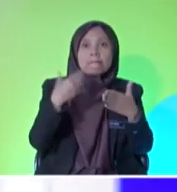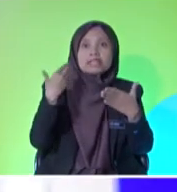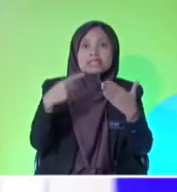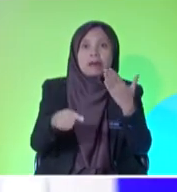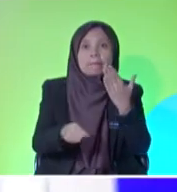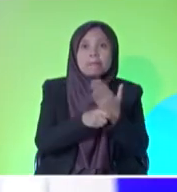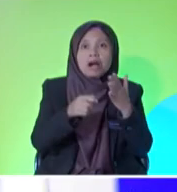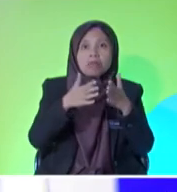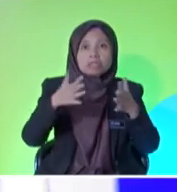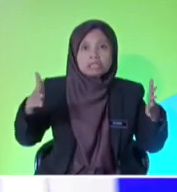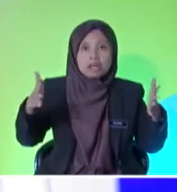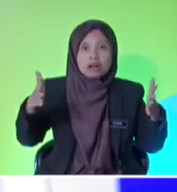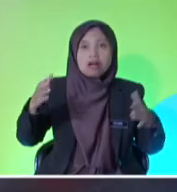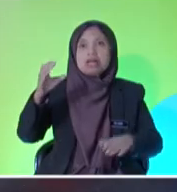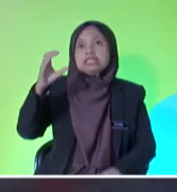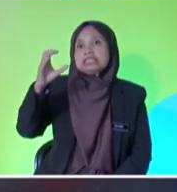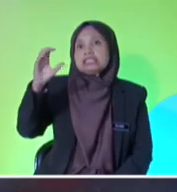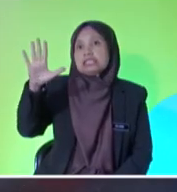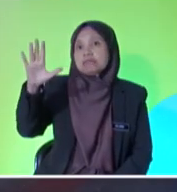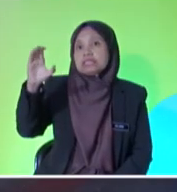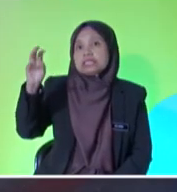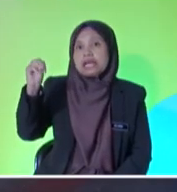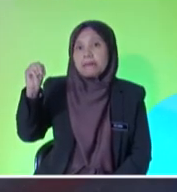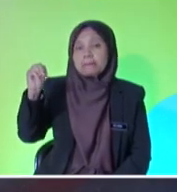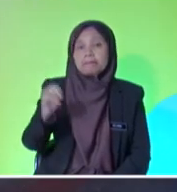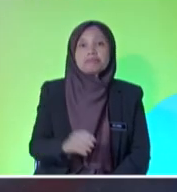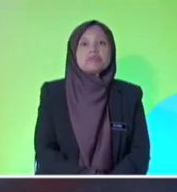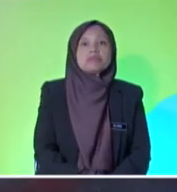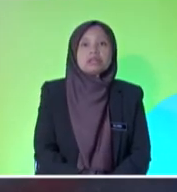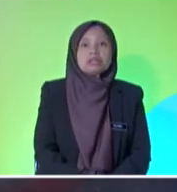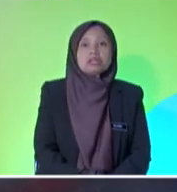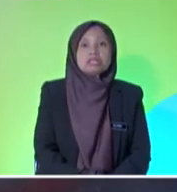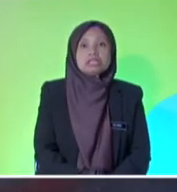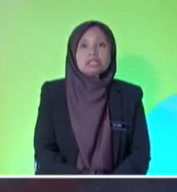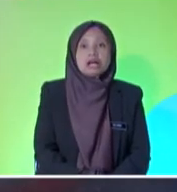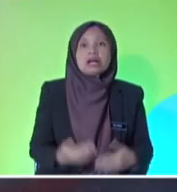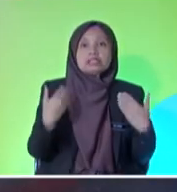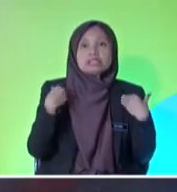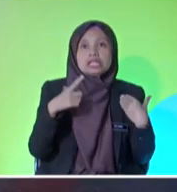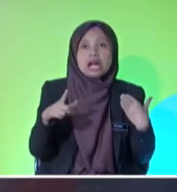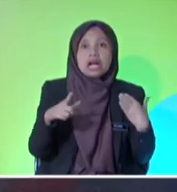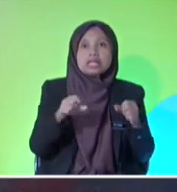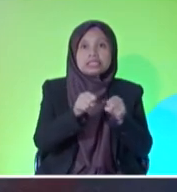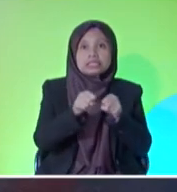5 5 cm oke bagus ini ada adalah